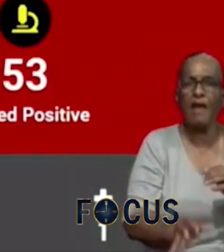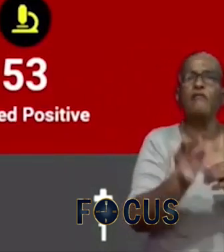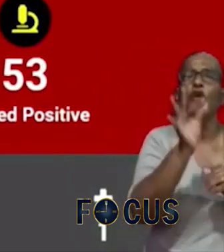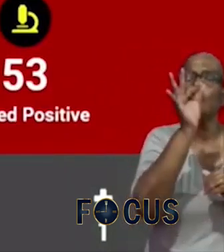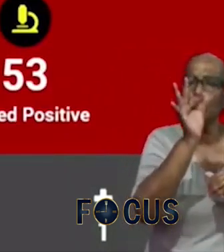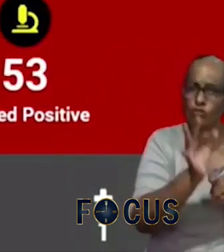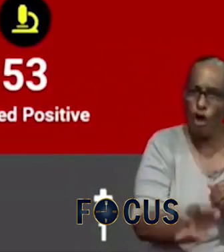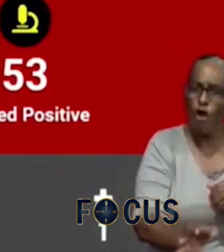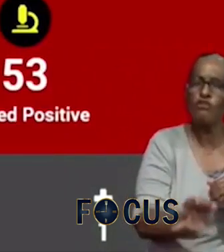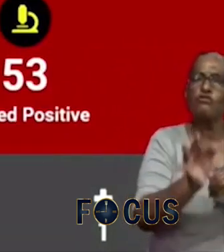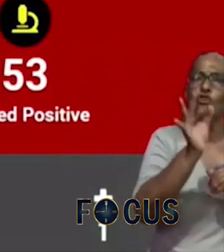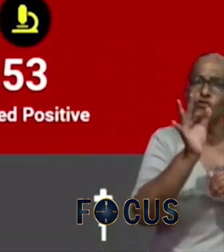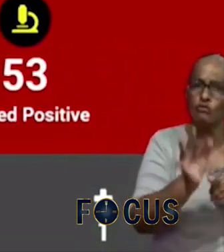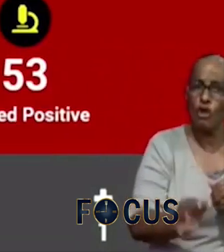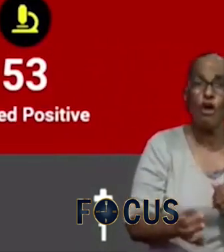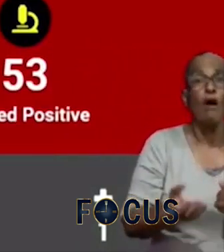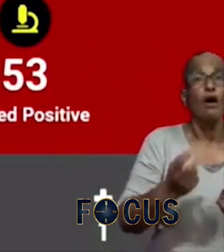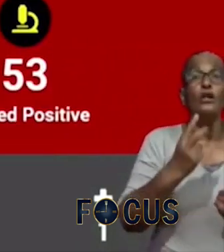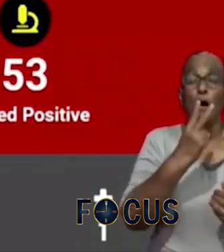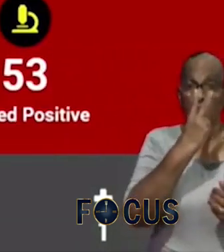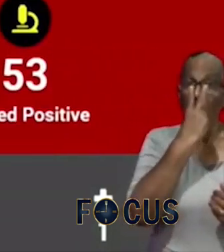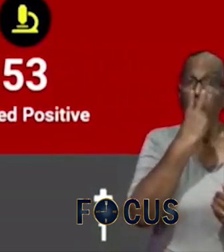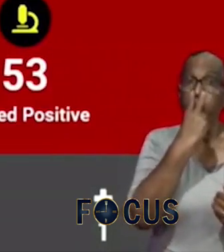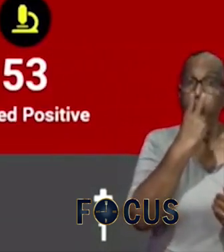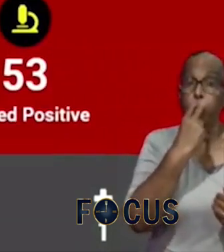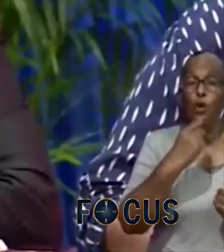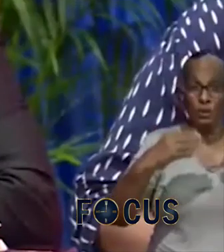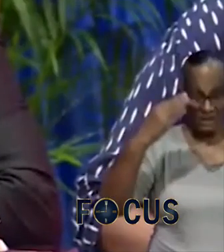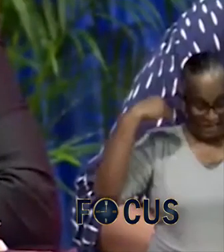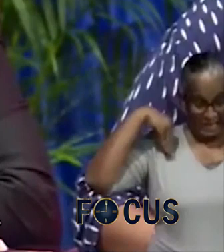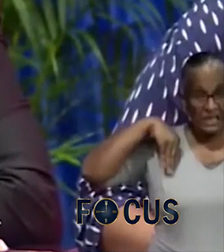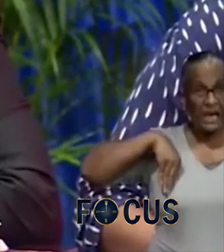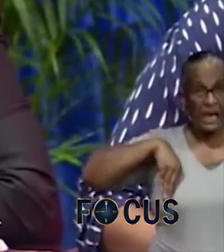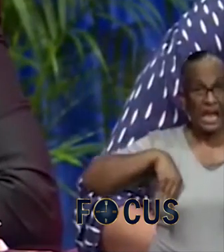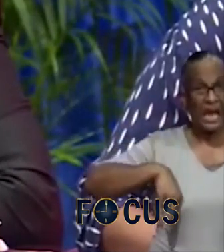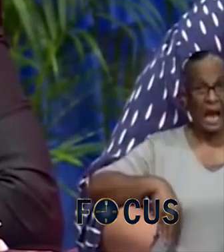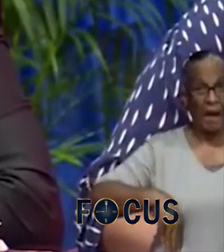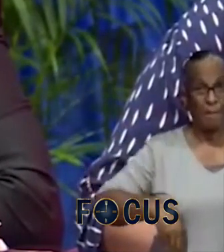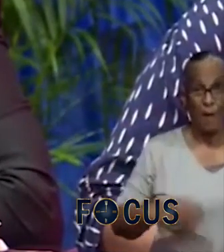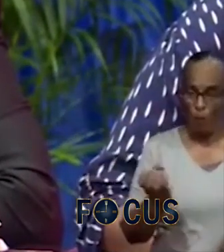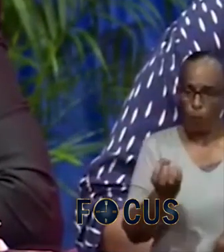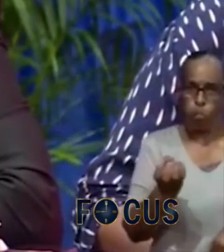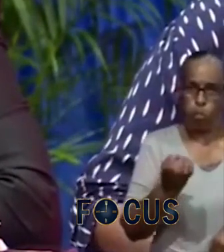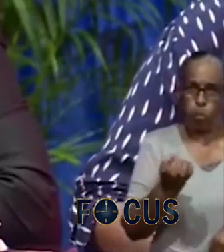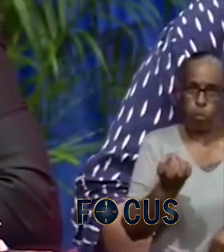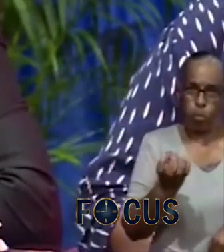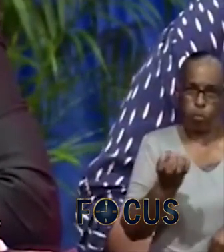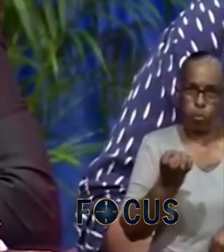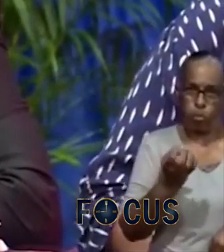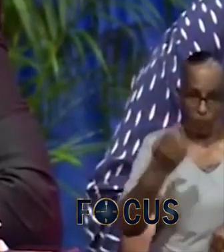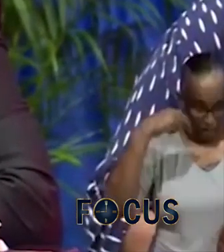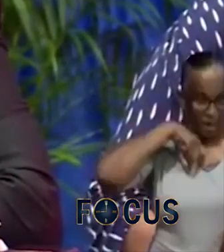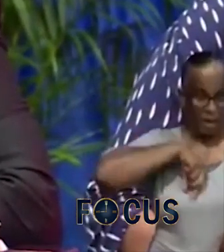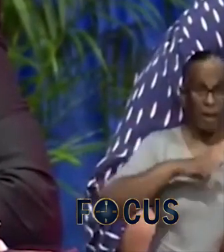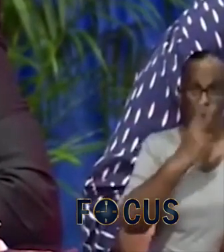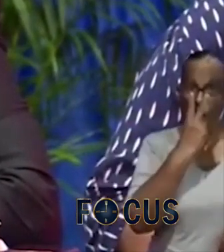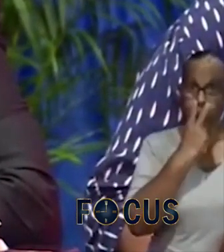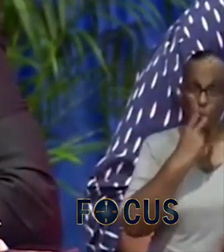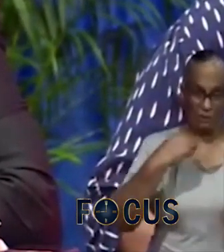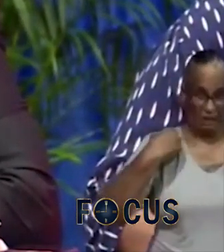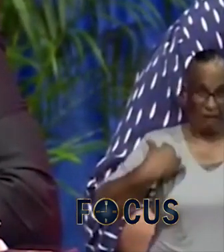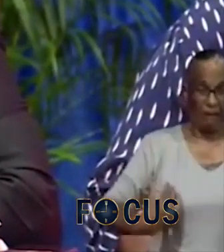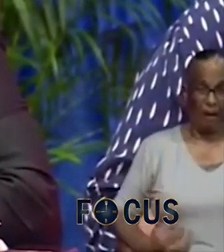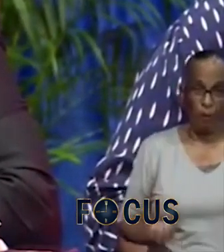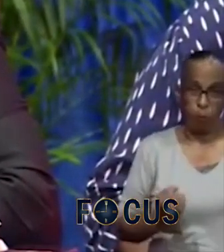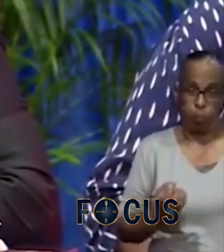IC-patiënten ontwikkelen trombose. Wat is trombose? Trombose is als er een verdikking in je bloed heeft plaatsgevonden en dat zich losrukt en op een gegeven